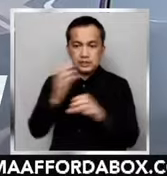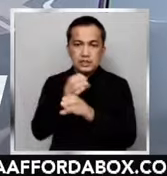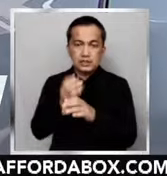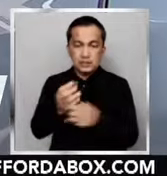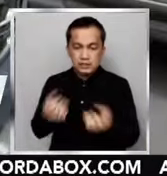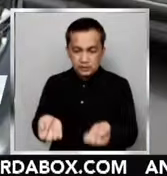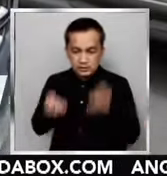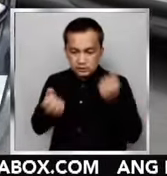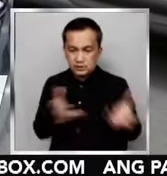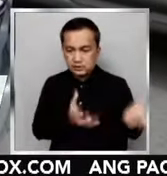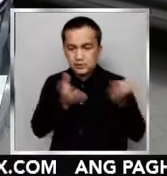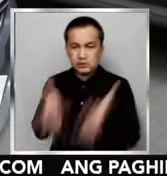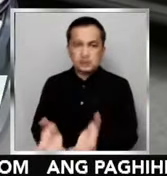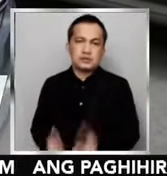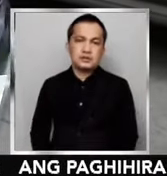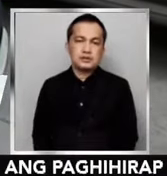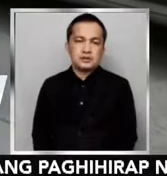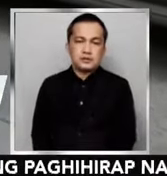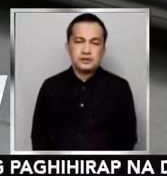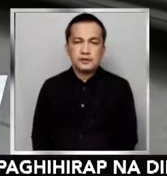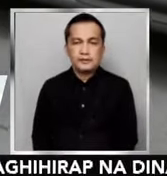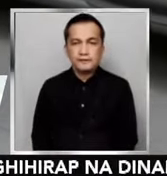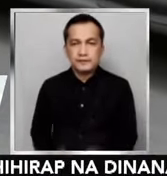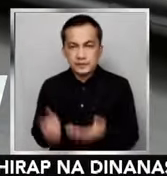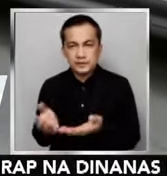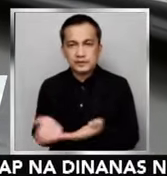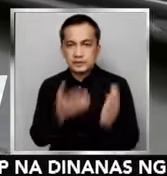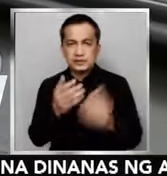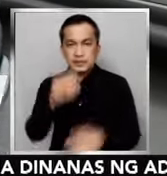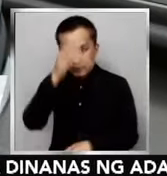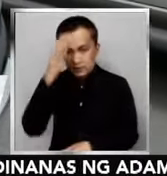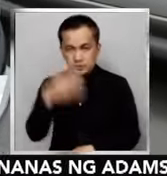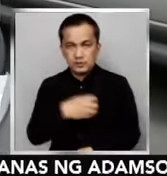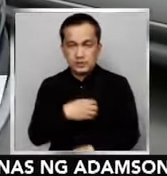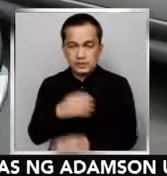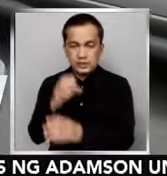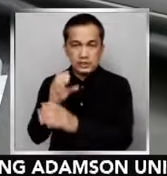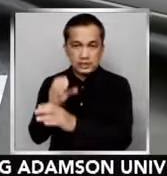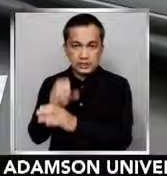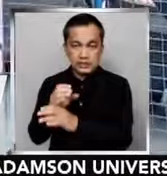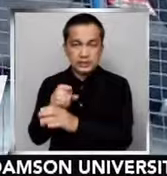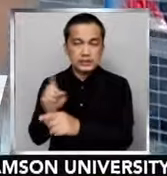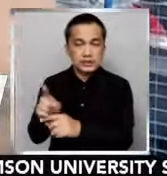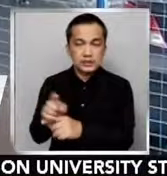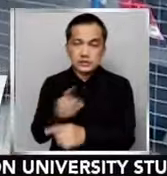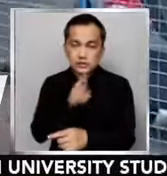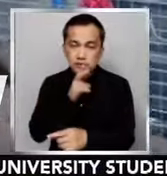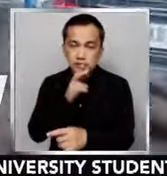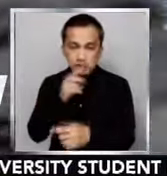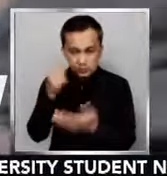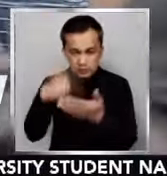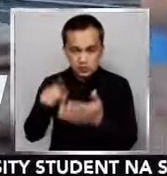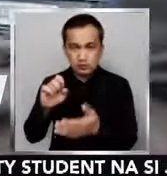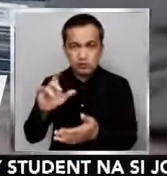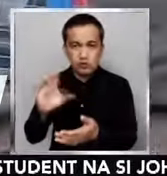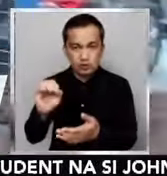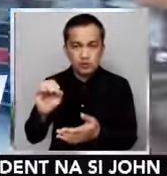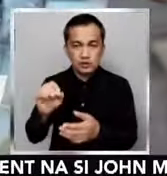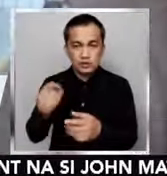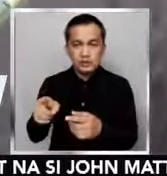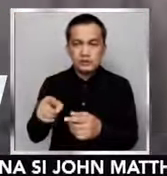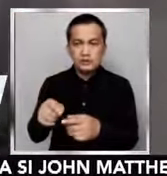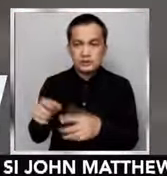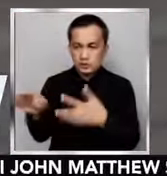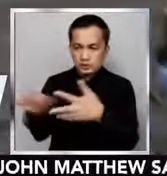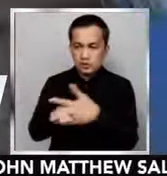convoy dinala na sa Binan police ang sasakyan ng person of interest para ma-examine ng soko kinasuhan din ng obstruction of justice ang